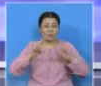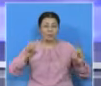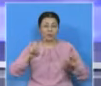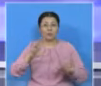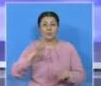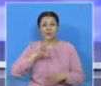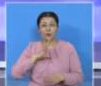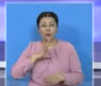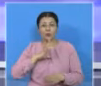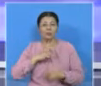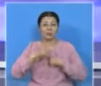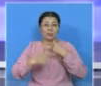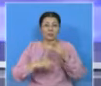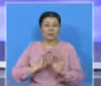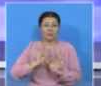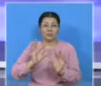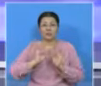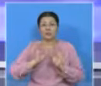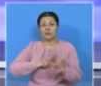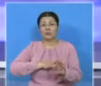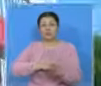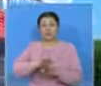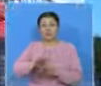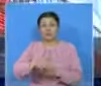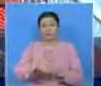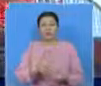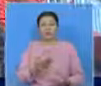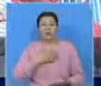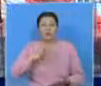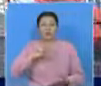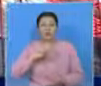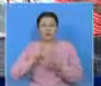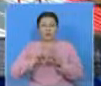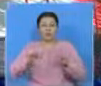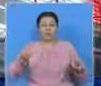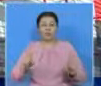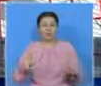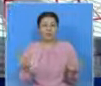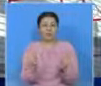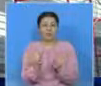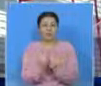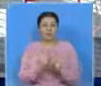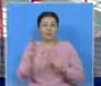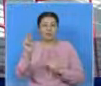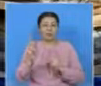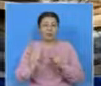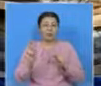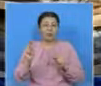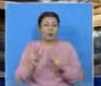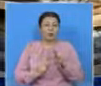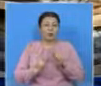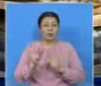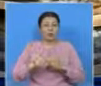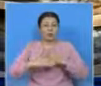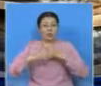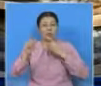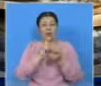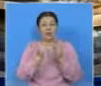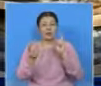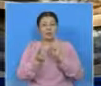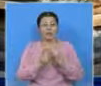барып қайтты. Толығырақ тілші материалында. Біз болған білім ордасының айналасы құрылыс алаңына айналған. Атшаптырында аумақталып